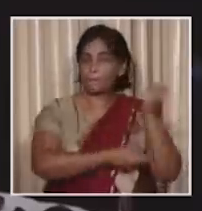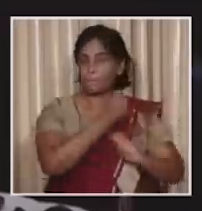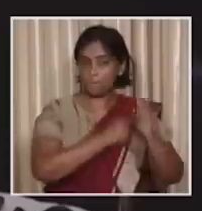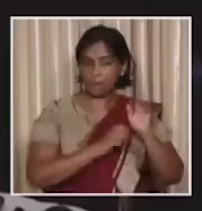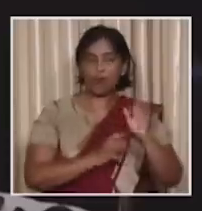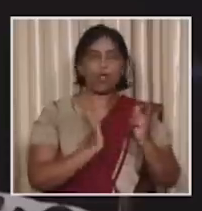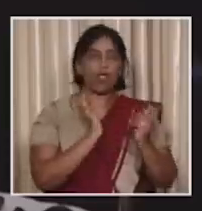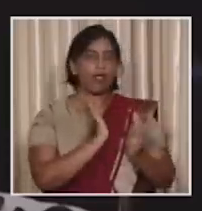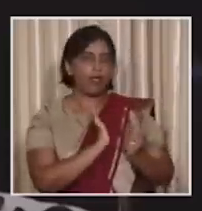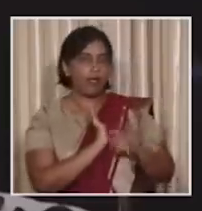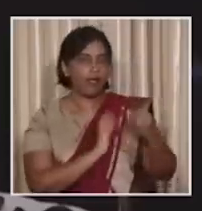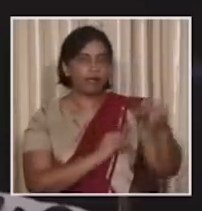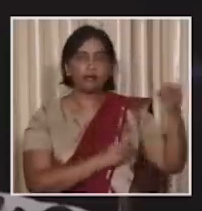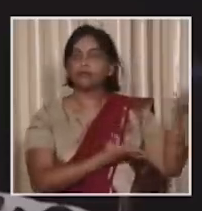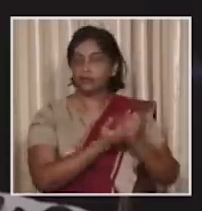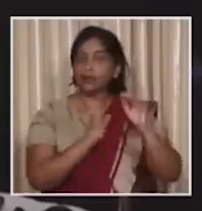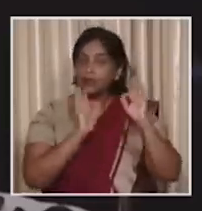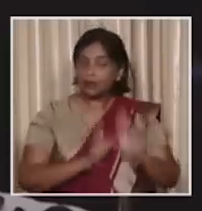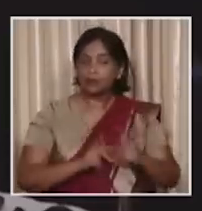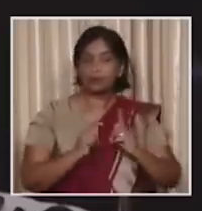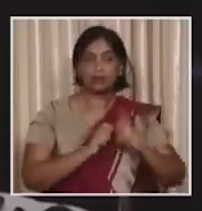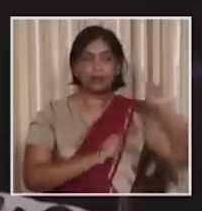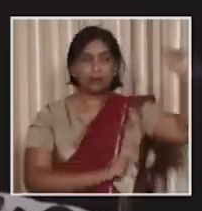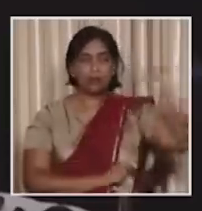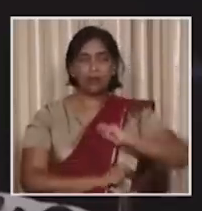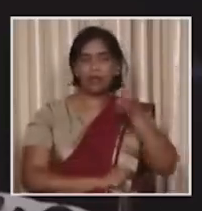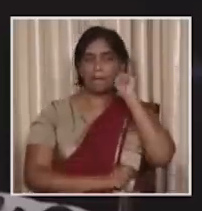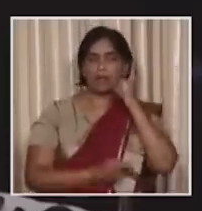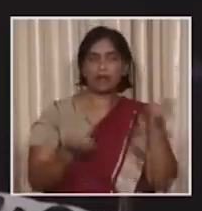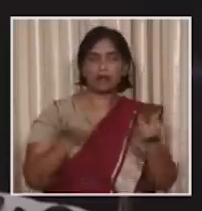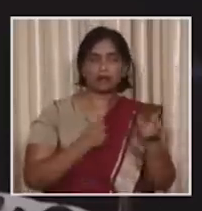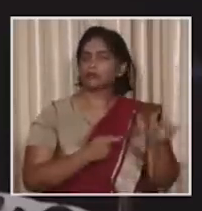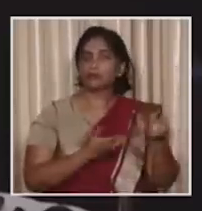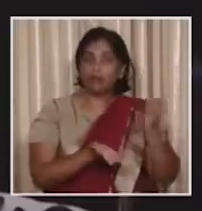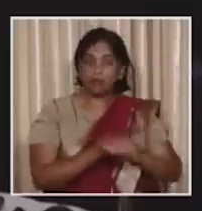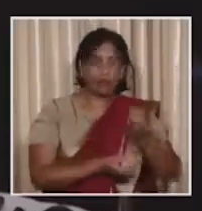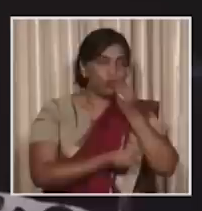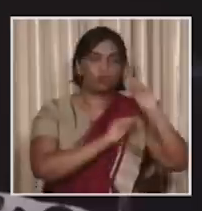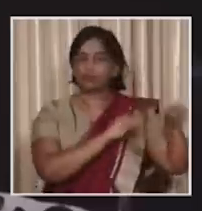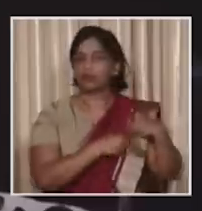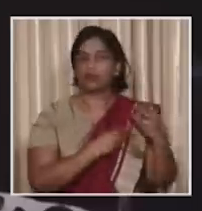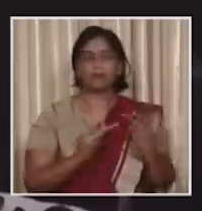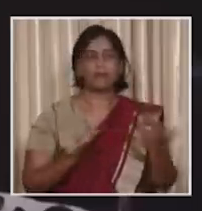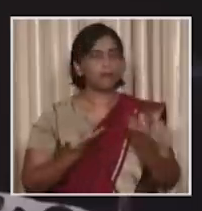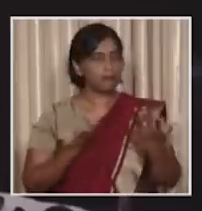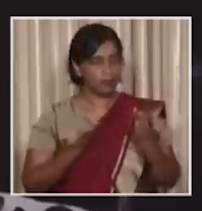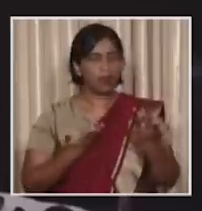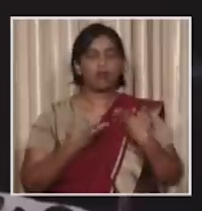ගනිමින් සිටින්නේ ණය පදනම යටතේ. නමුත් මෙම ගෙවීම් ප්‍රමාදයේ හේතුවෙන් විලඳ සැල්වලින් තවදුරටත් ආහාර අමුද්‍රව්‍ය ලබා ගැනීම නොහැකි වීම